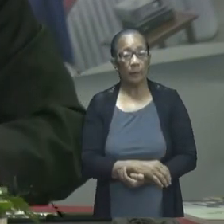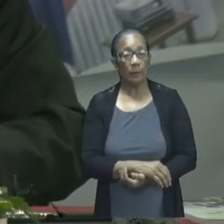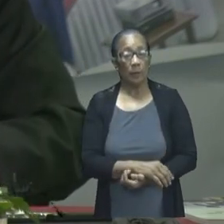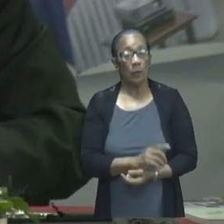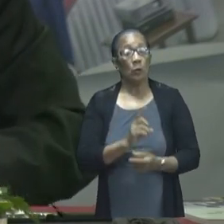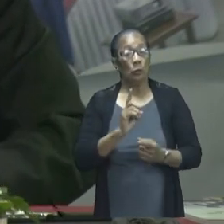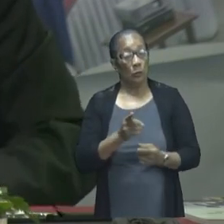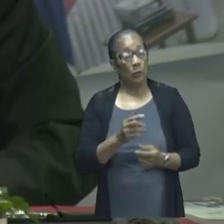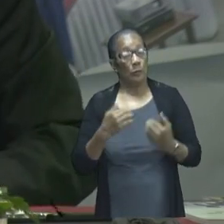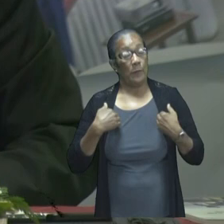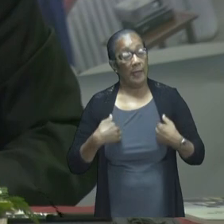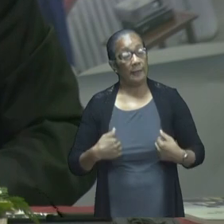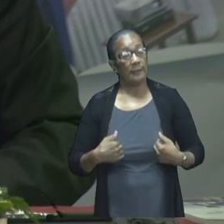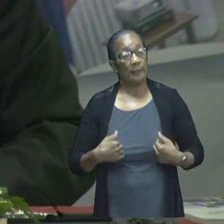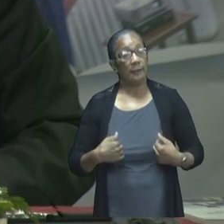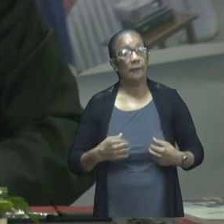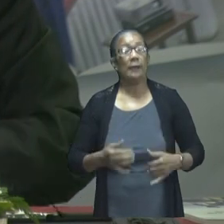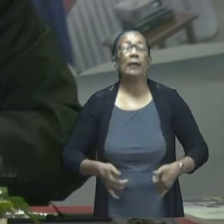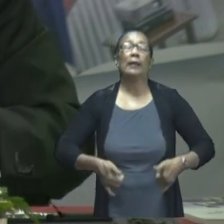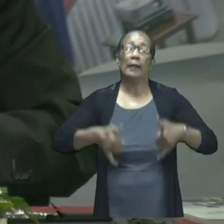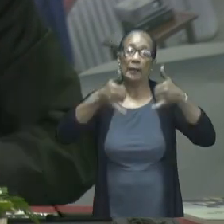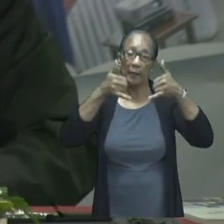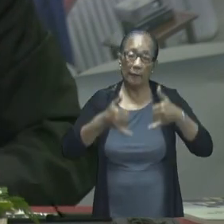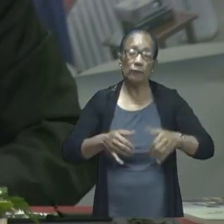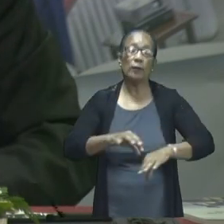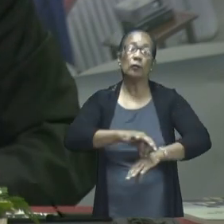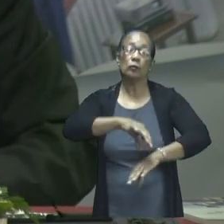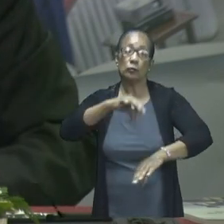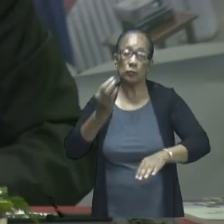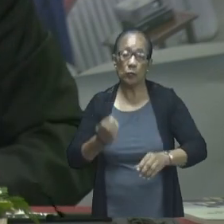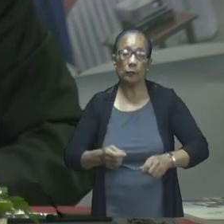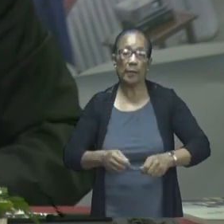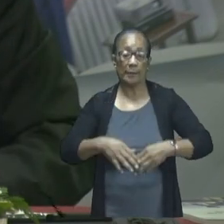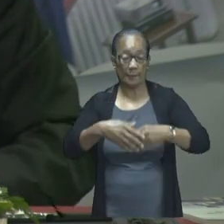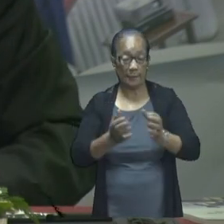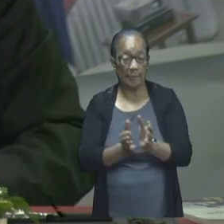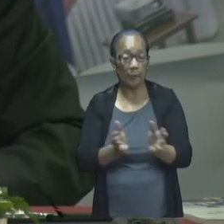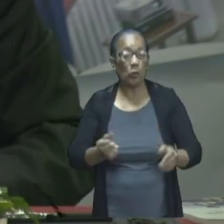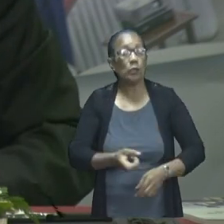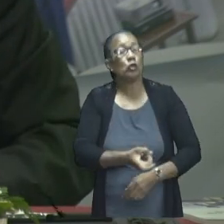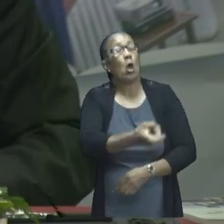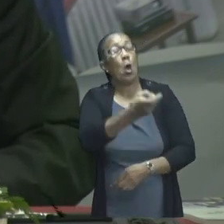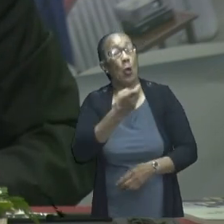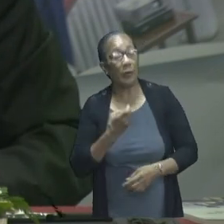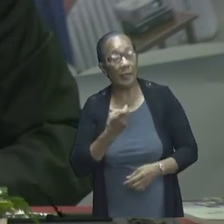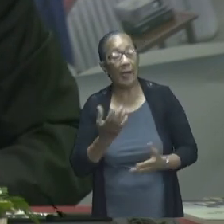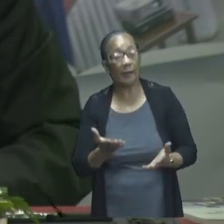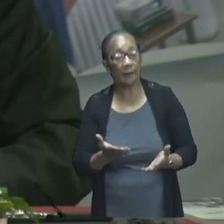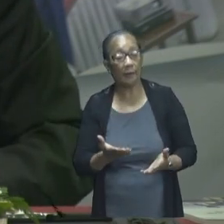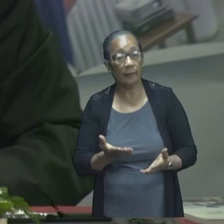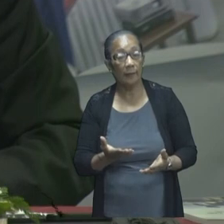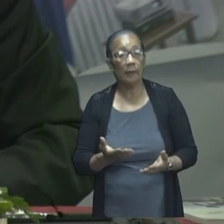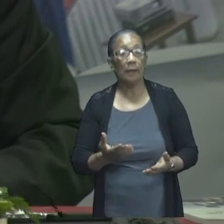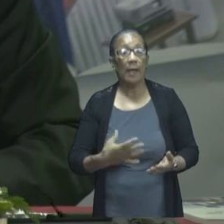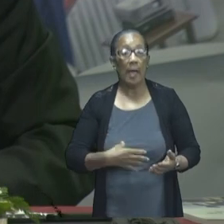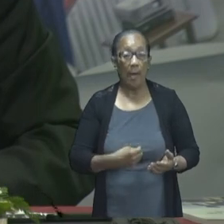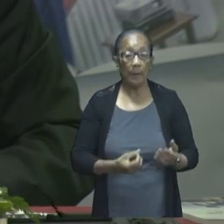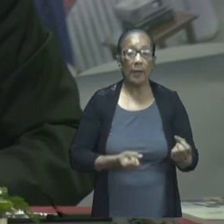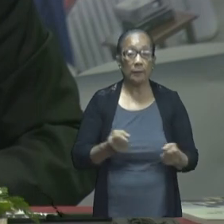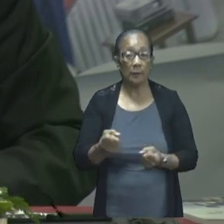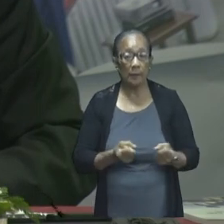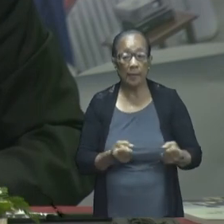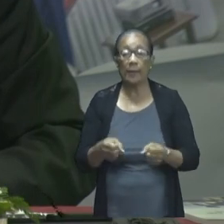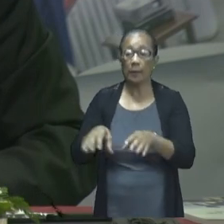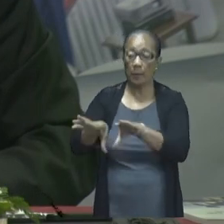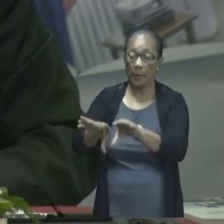dus mijn de mensen enorm veel gezond is en dat is een uitdaging daar hebben we als regering materiaal